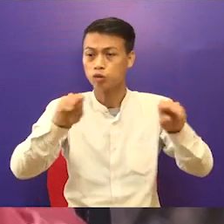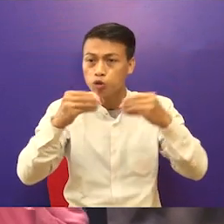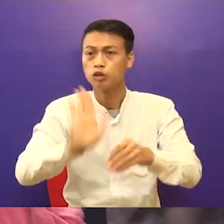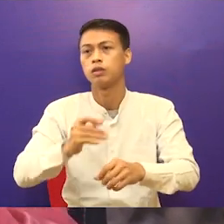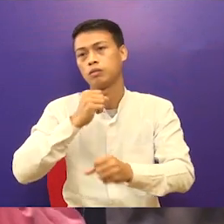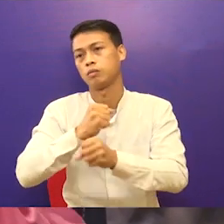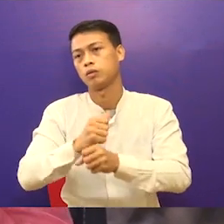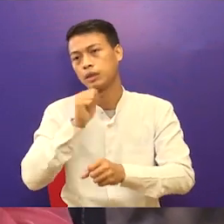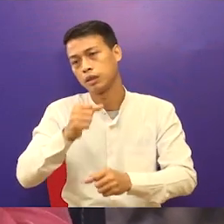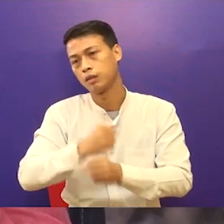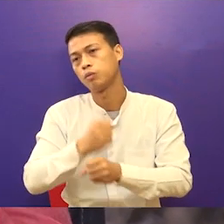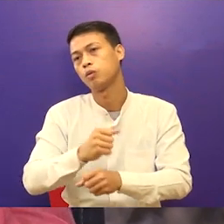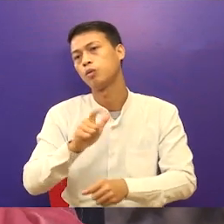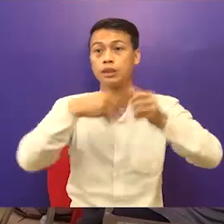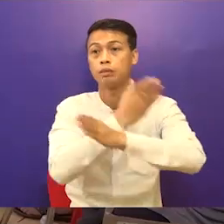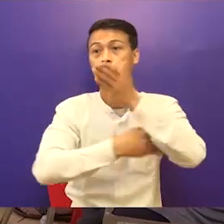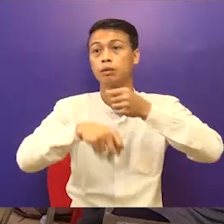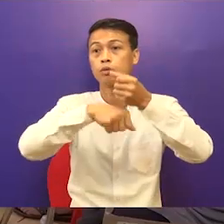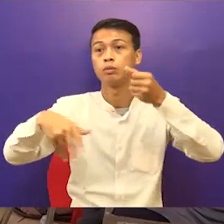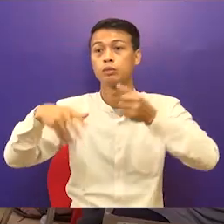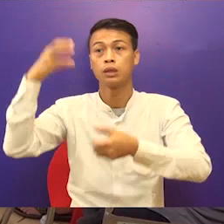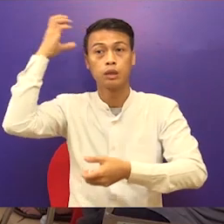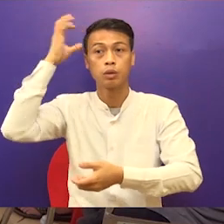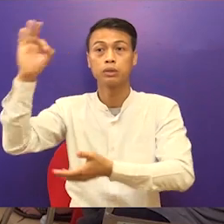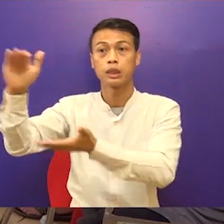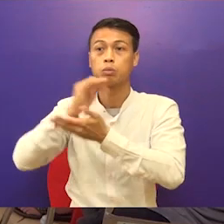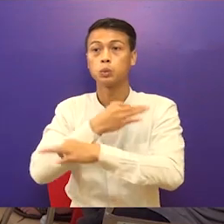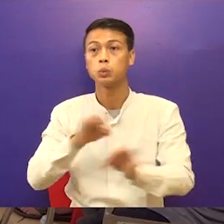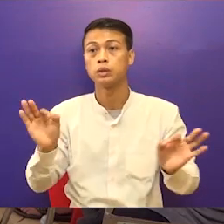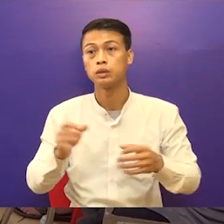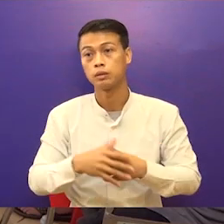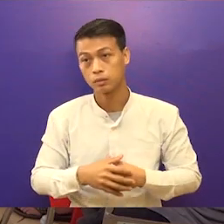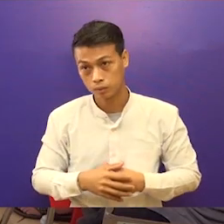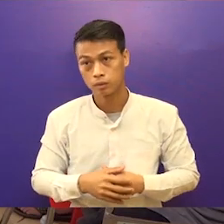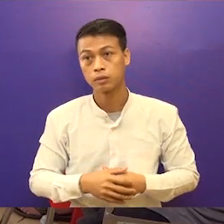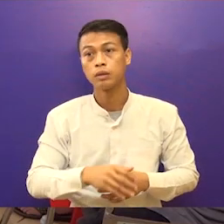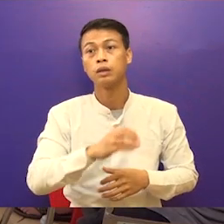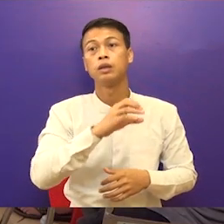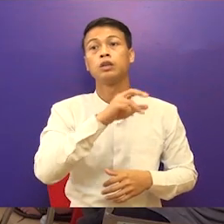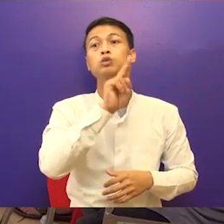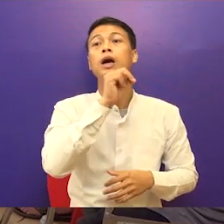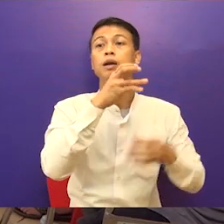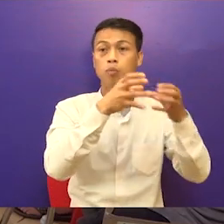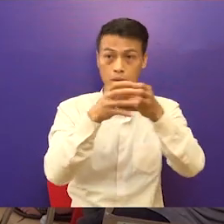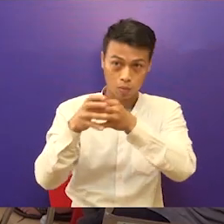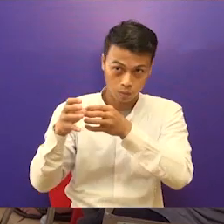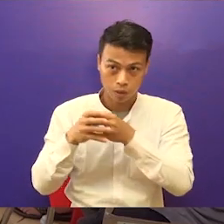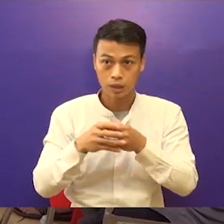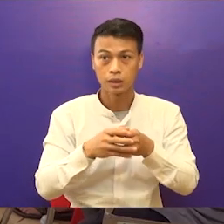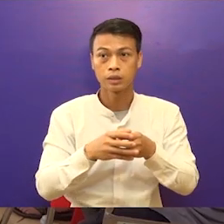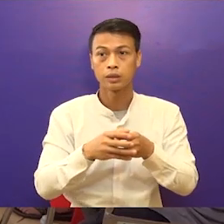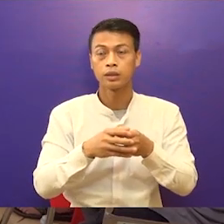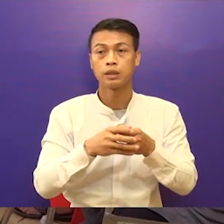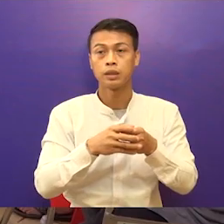အမြင့်မားဆုံးဖြစ်အောင်ပြင်ထားဖို့လိုပါတယ်အခွင့်အရေးတွေပေါ်ပေါက်ဝင်ပြီလေအဲ့အချိန်မှာကိုယ်မှာအဲ့အတွက်အဆင်သင့်မဖြစ်ဘူးဆိုရင်အဲ့အခွ